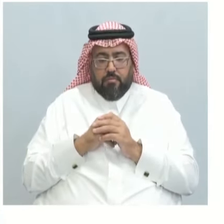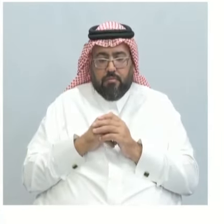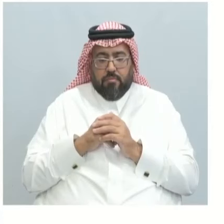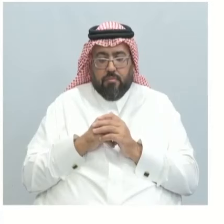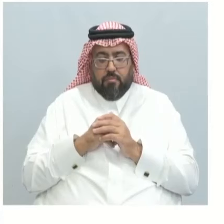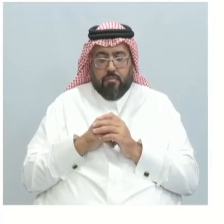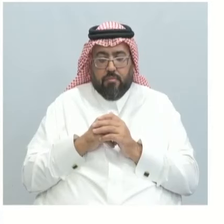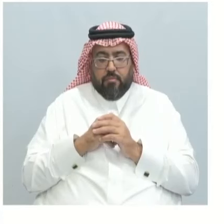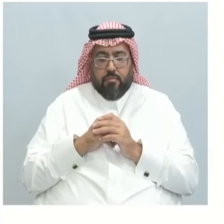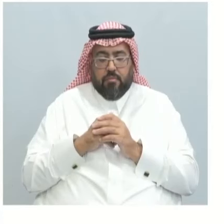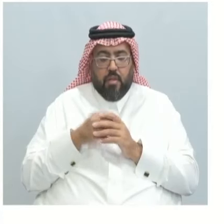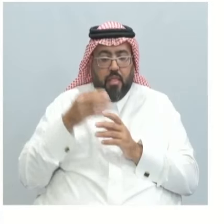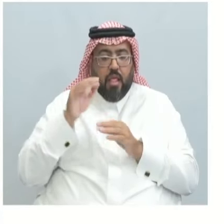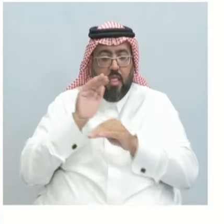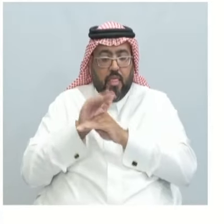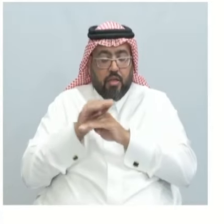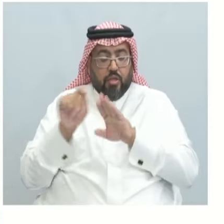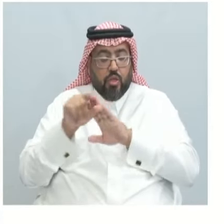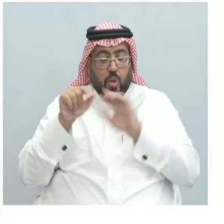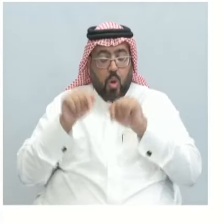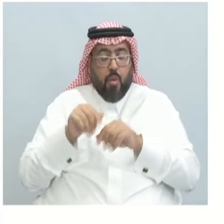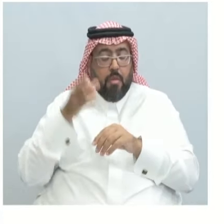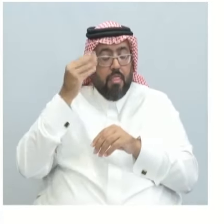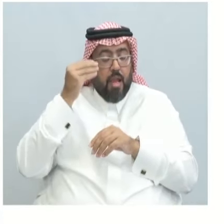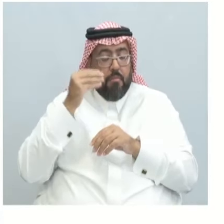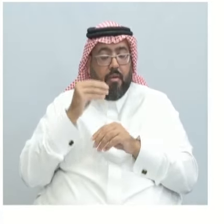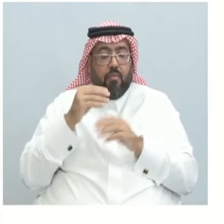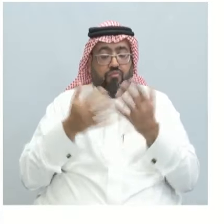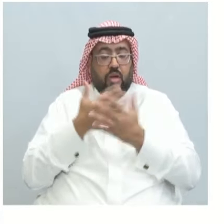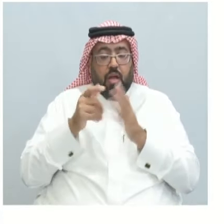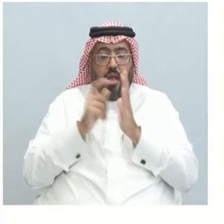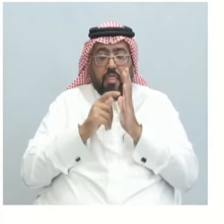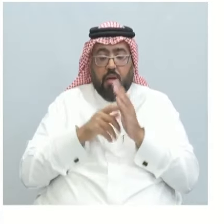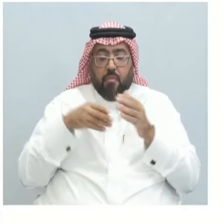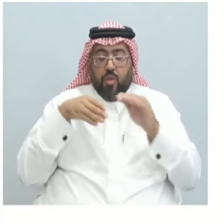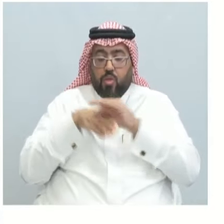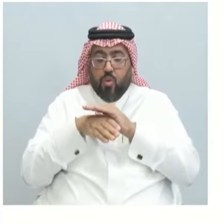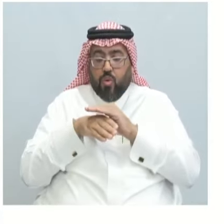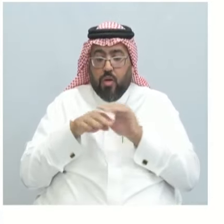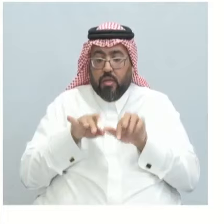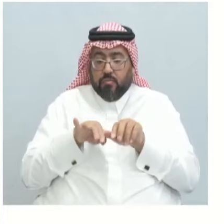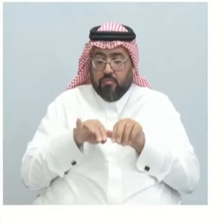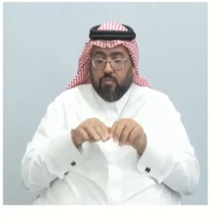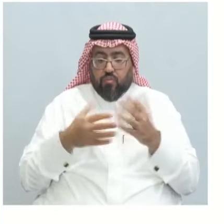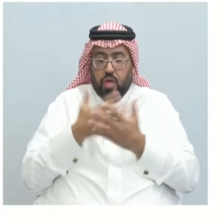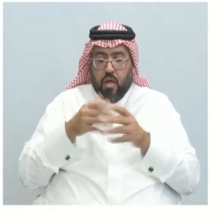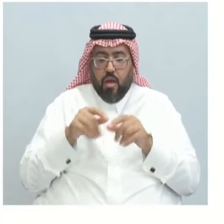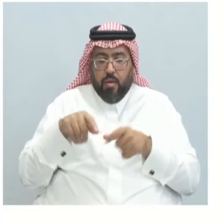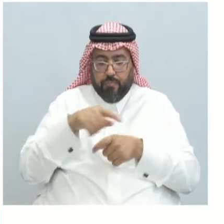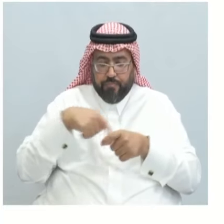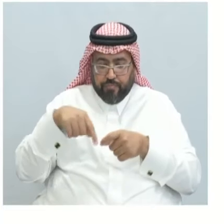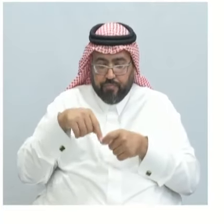الاقراص اذا تحدثنا في درسنا لهذا اليوم عن مشاكل نظام التشغيل ومشاكل محركات